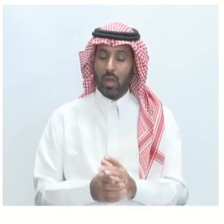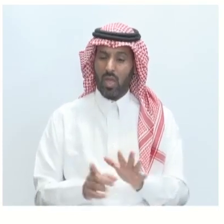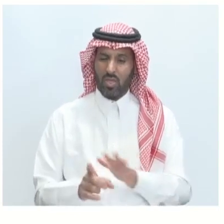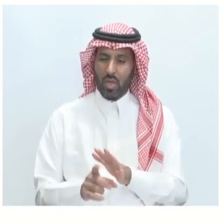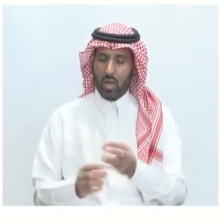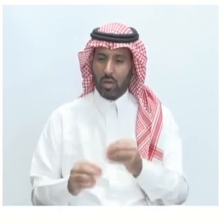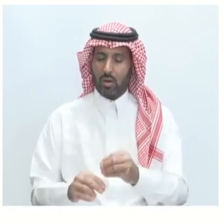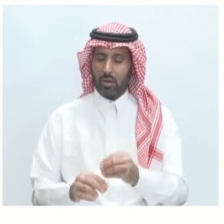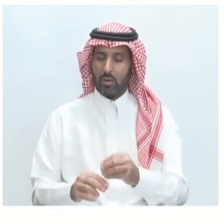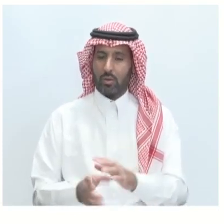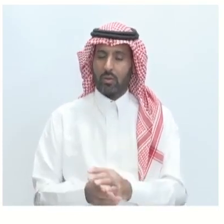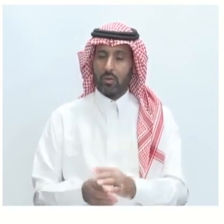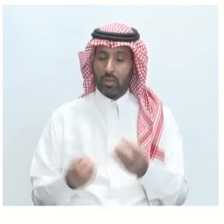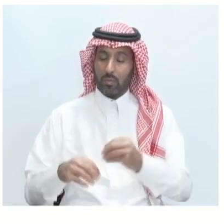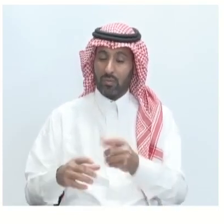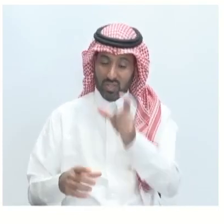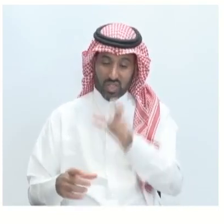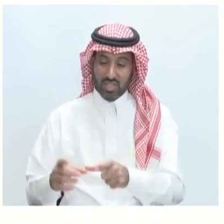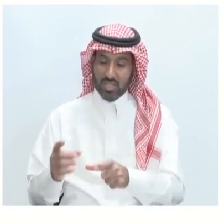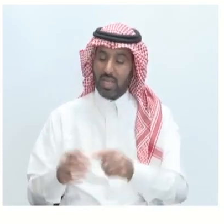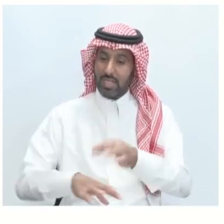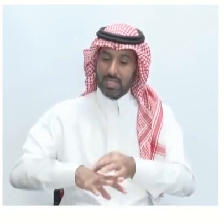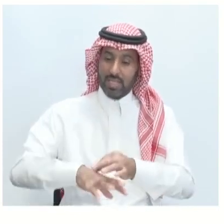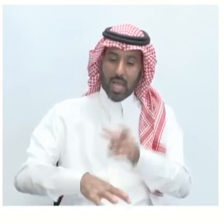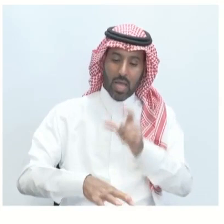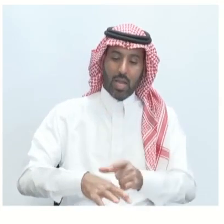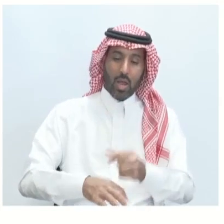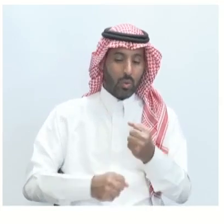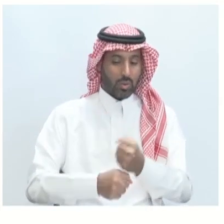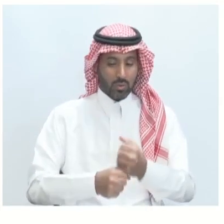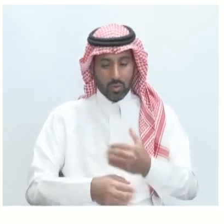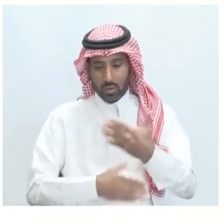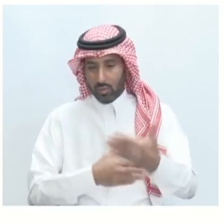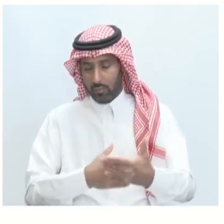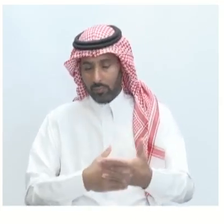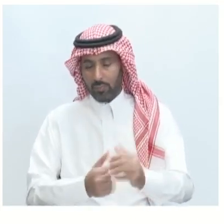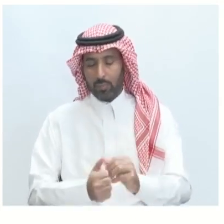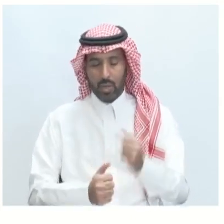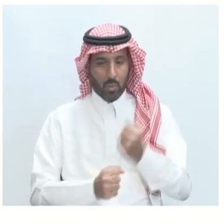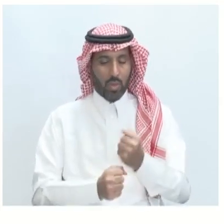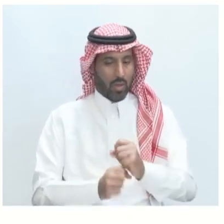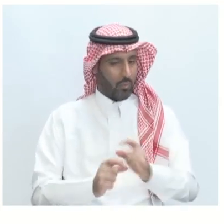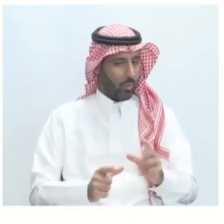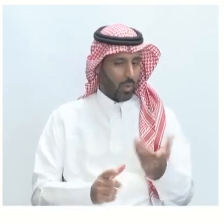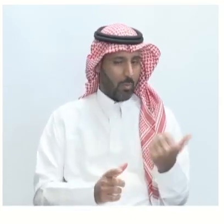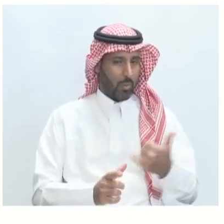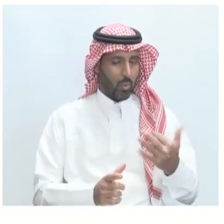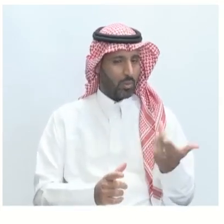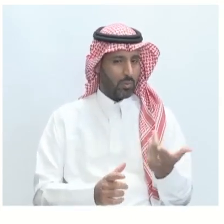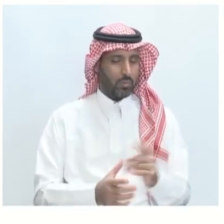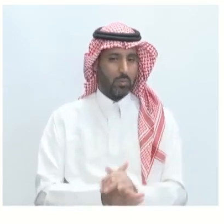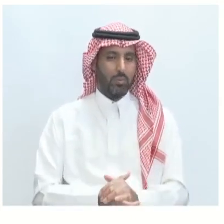اثارا كبيره في شخصيه الانسان وسلوكه ومن اهم تلك الوظائف ما هي ابنائي وبنات